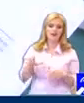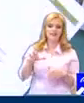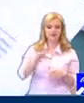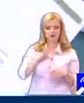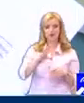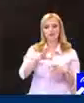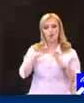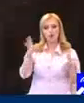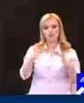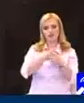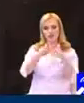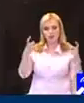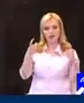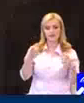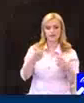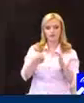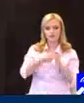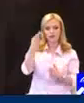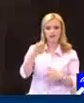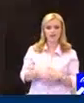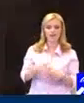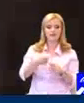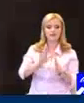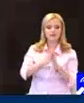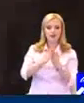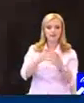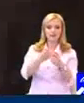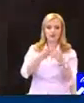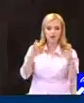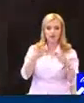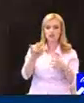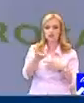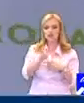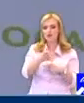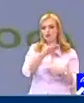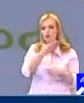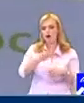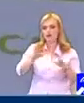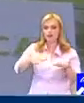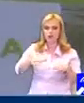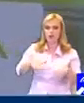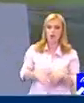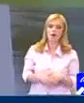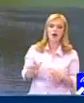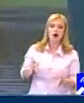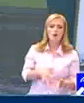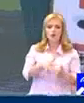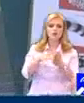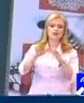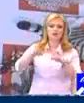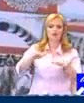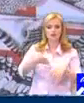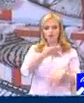din patrimoniul cultural al Republicii Moldova. Cartea include informații despre cele mai frumoase destinații turistice, muzee, arii